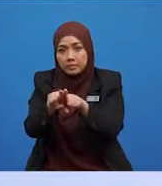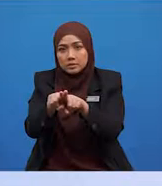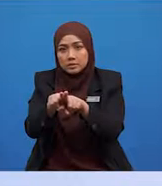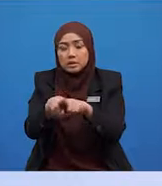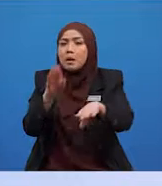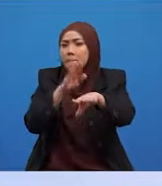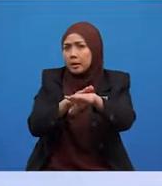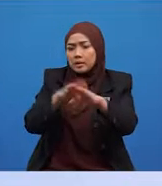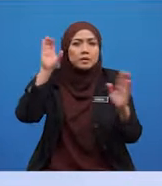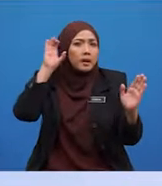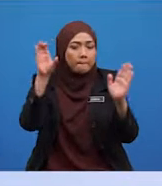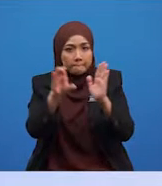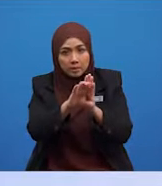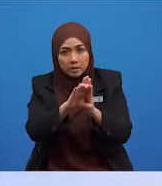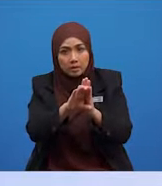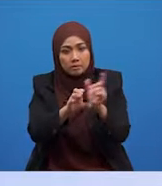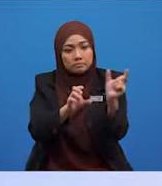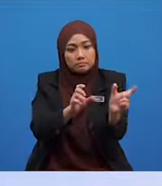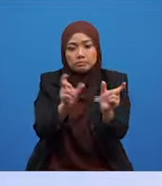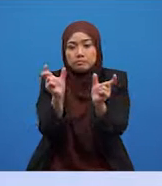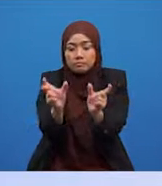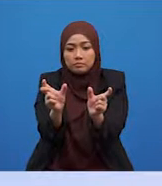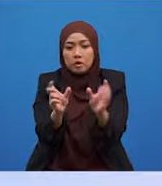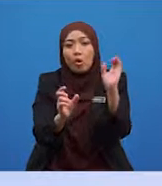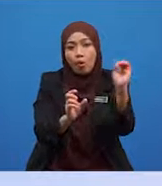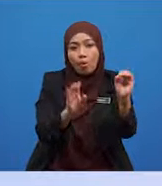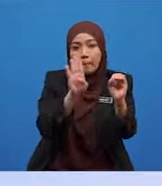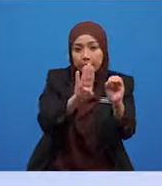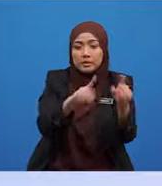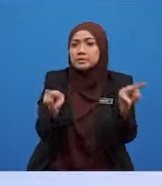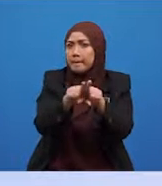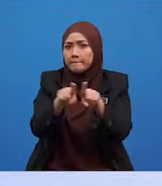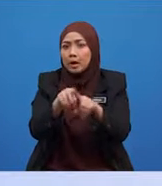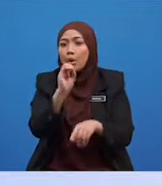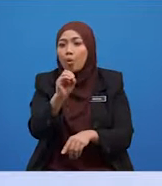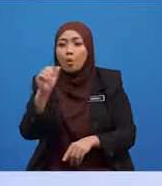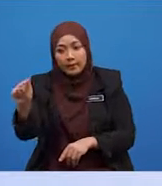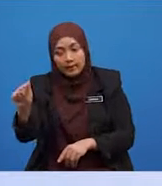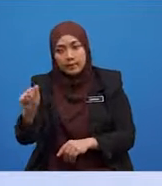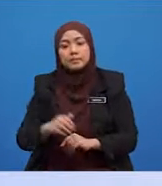Pada paparan, jarak OB sama dengan jarak OA.